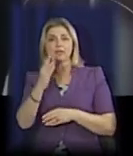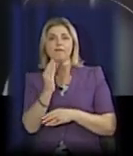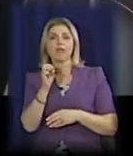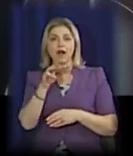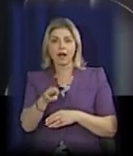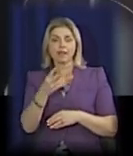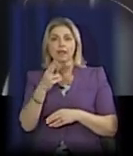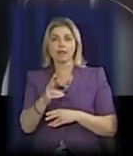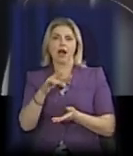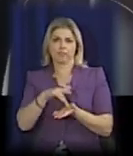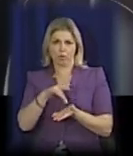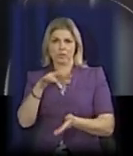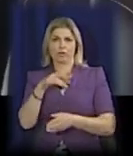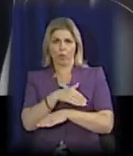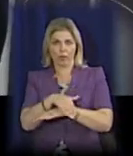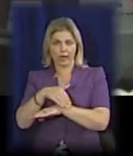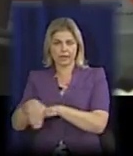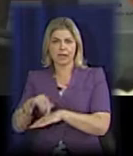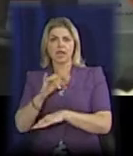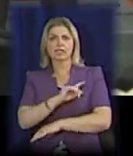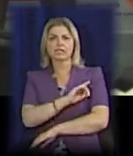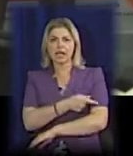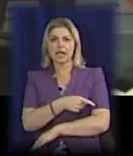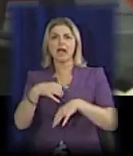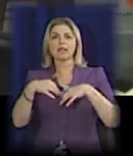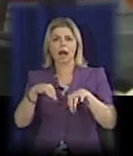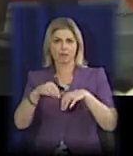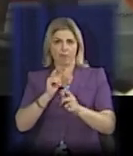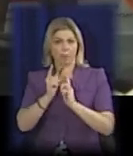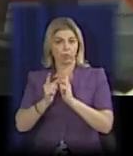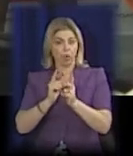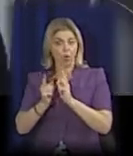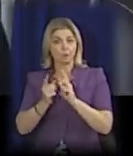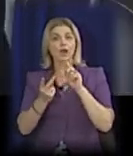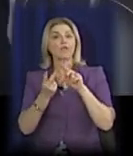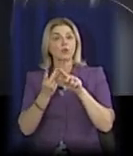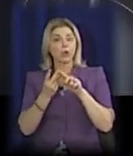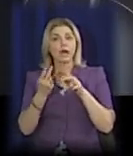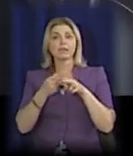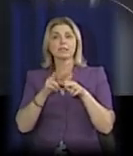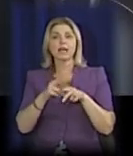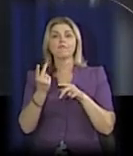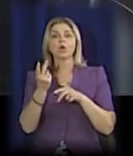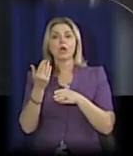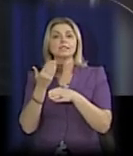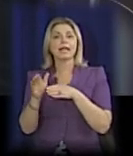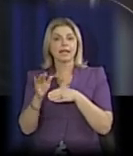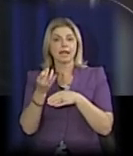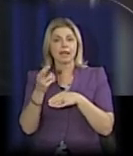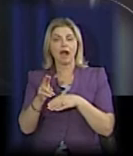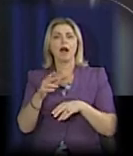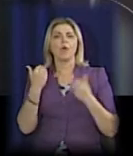розміщення на центральних вулицях з найбільш інтенсивним транспортним потоком. Другий – це в нас друга серія «Каравела». Це